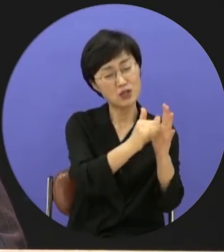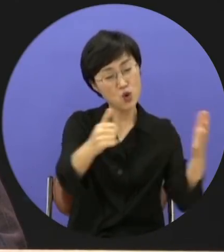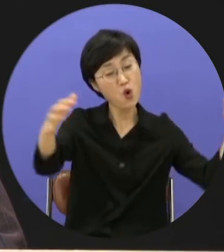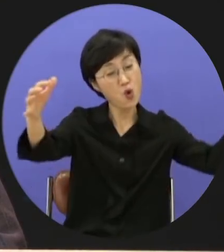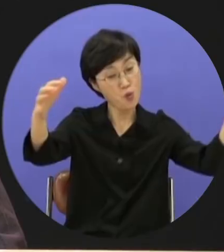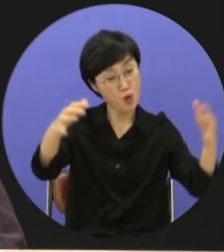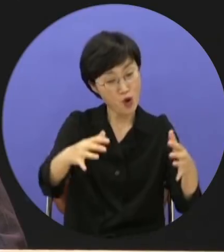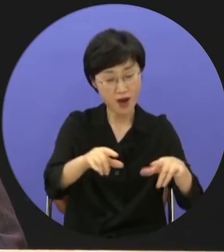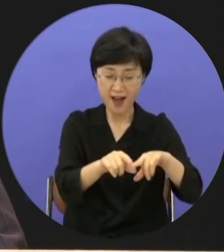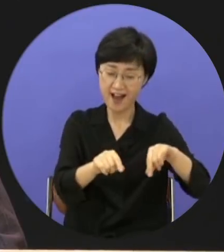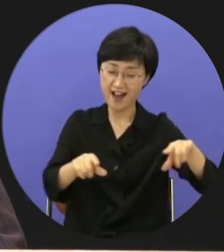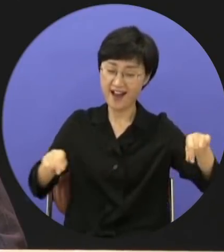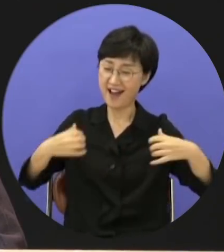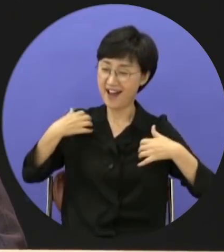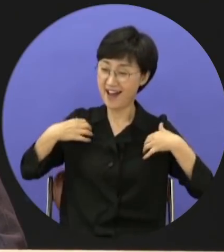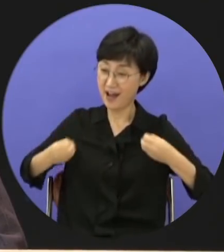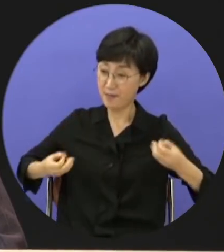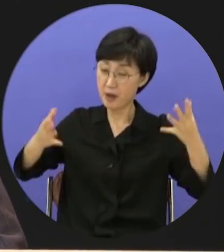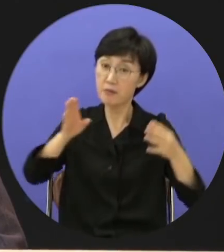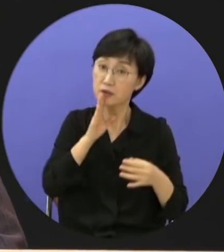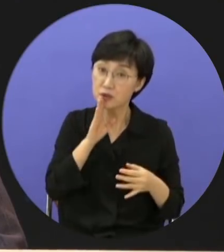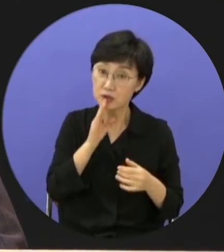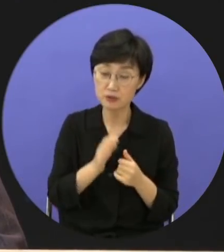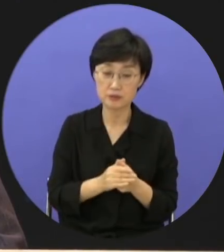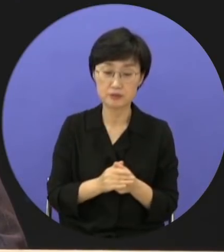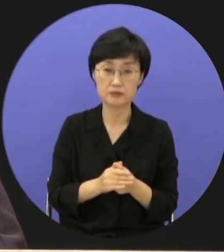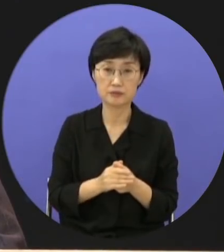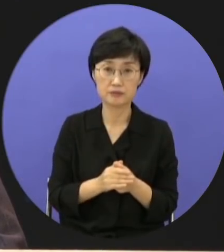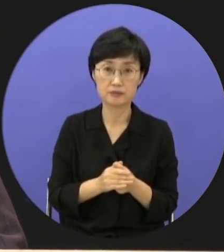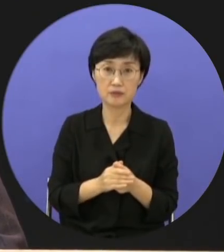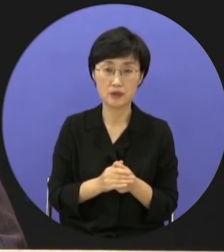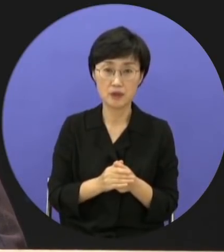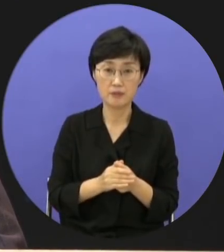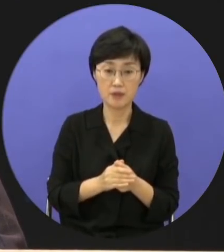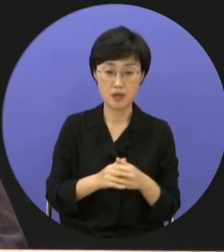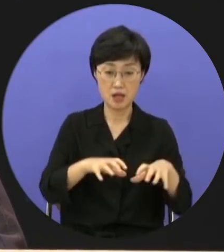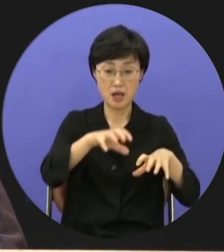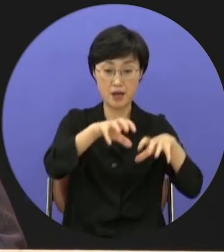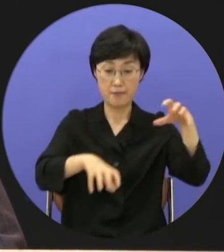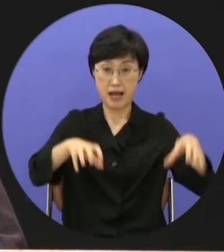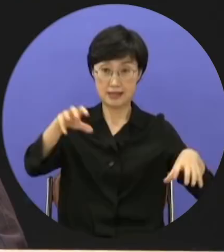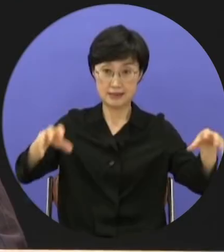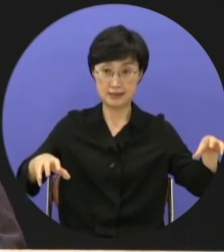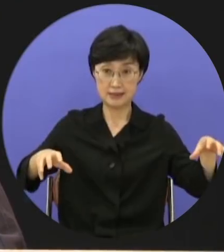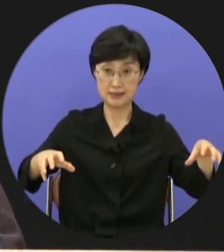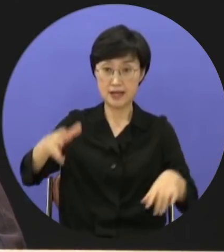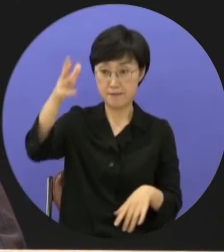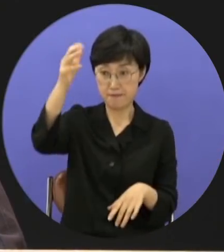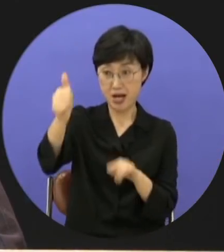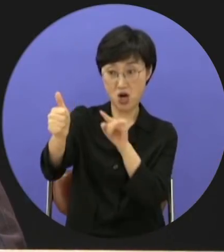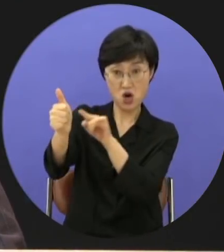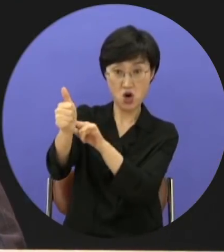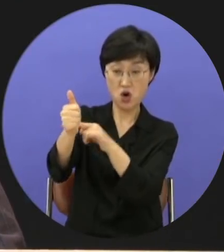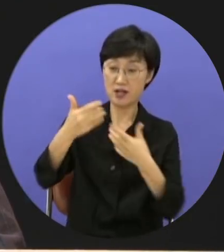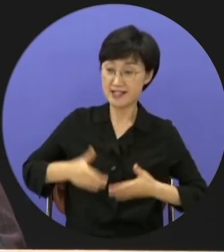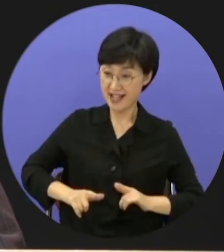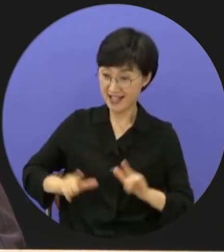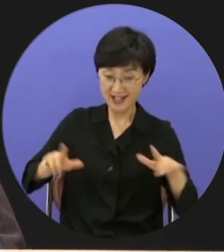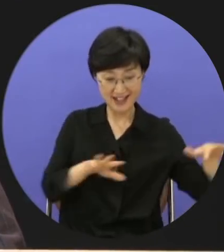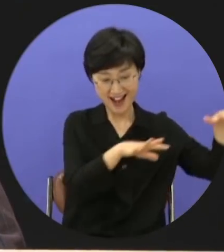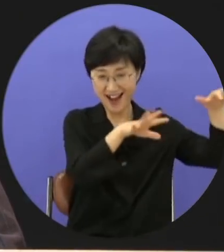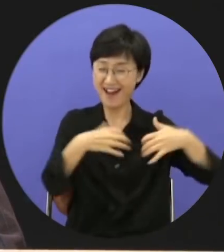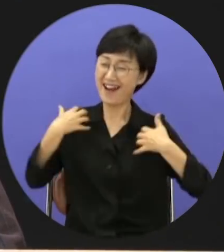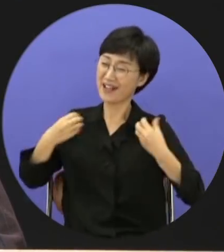for that occasion. 골 원님 생일에는 골이 잔치를 해요. And so when you have the leader of the chief of that one